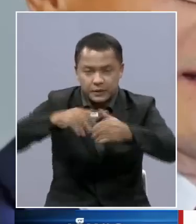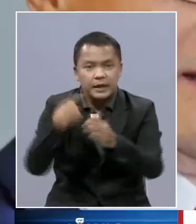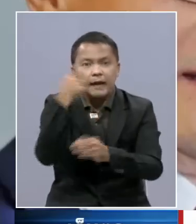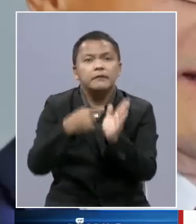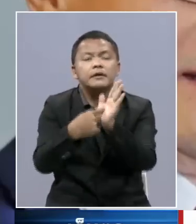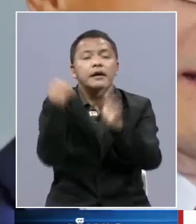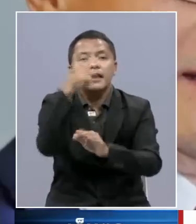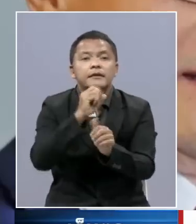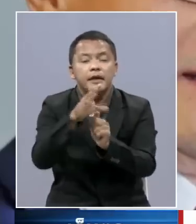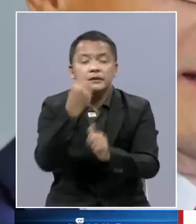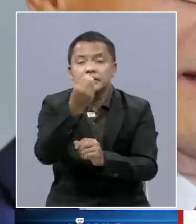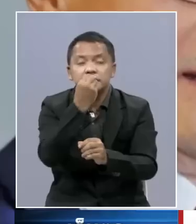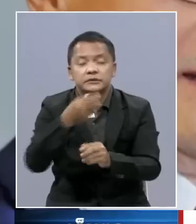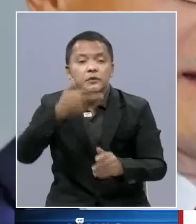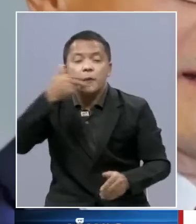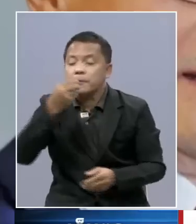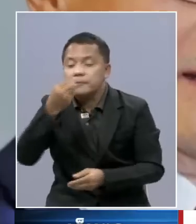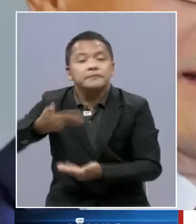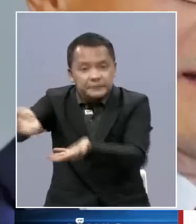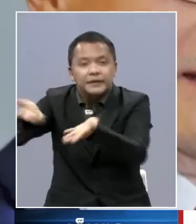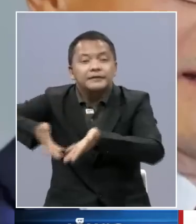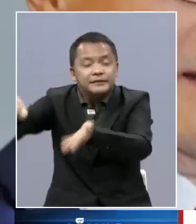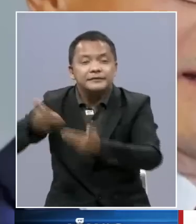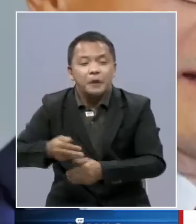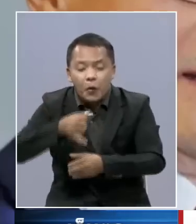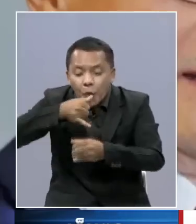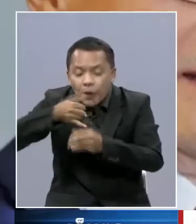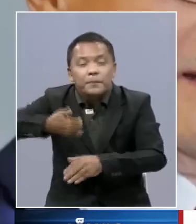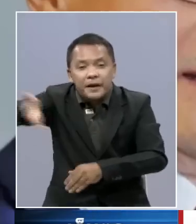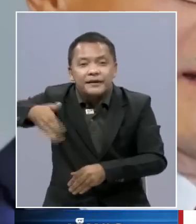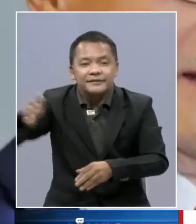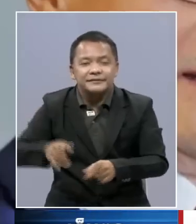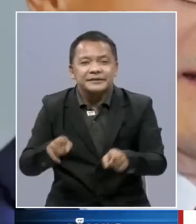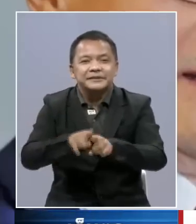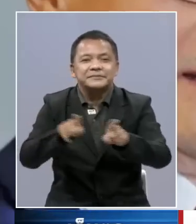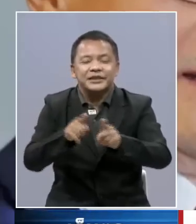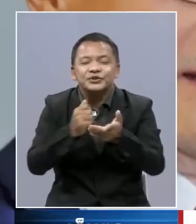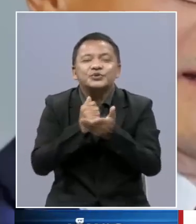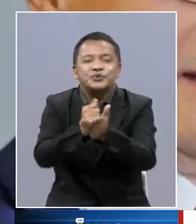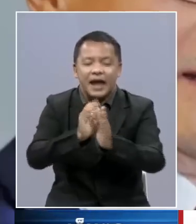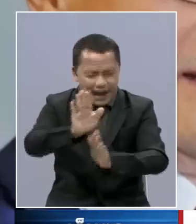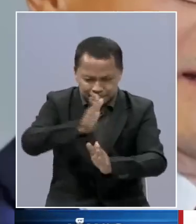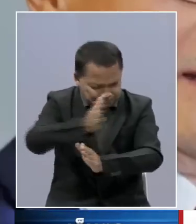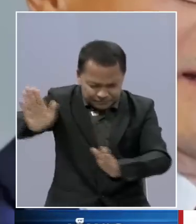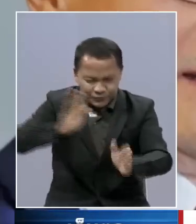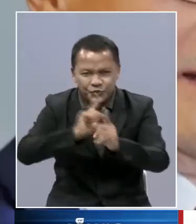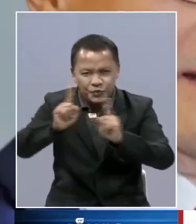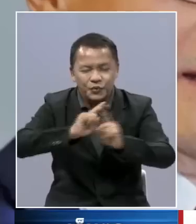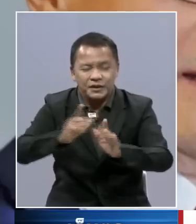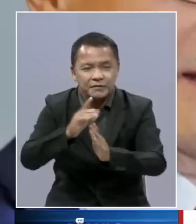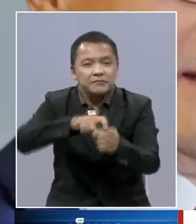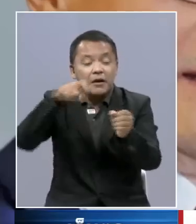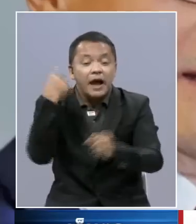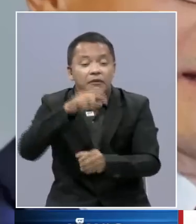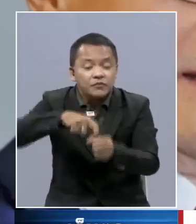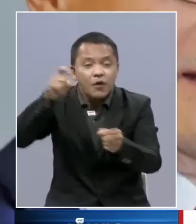นอเนี่ยแนะนำให้ไปกินช็อกมิ้นท์เสียก่อนจะได้ใจเย็น ๆเออนี่คือเหมือนยาสึกนะ ครับห้ามปราบว่าใครที่จะบอกว่าเดี๋ยวจะถอนตัว